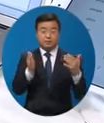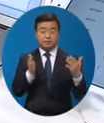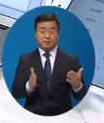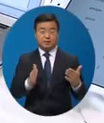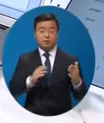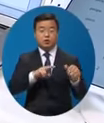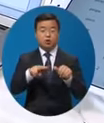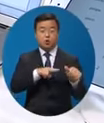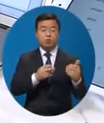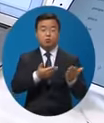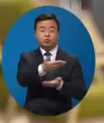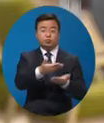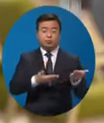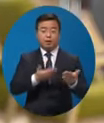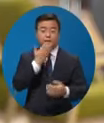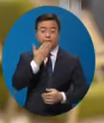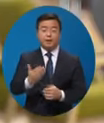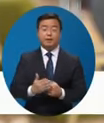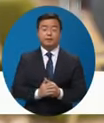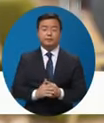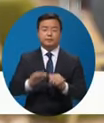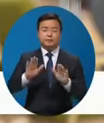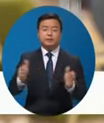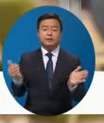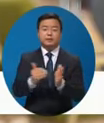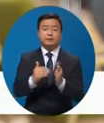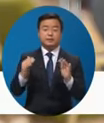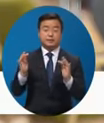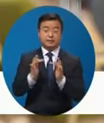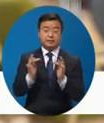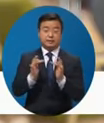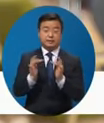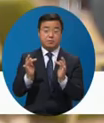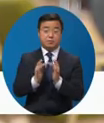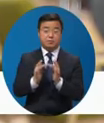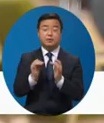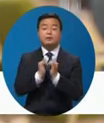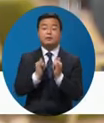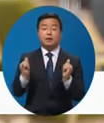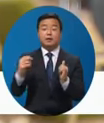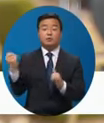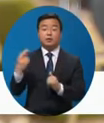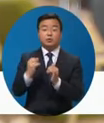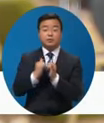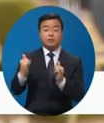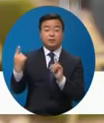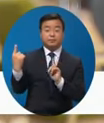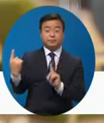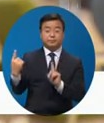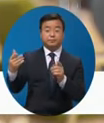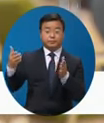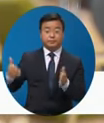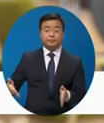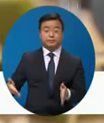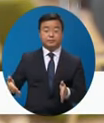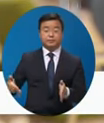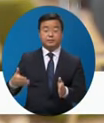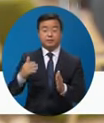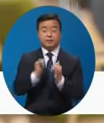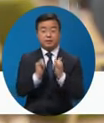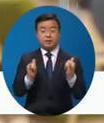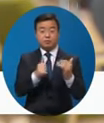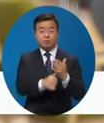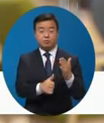있게 되는 겁니다. 이제까지 인터넷이 사람과 사람 또는 사람과 사물 간의 인터넷이라고 한다면